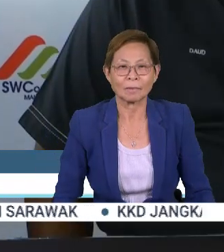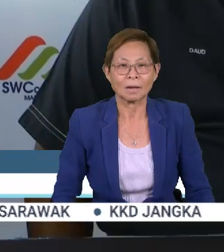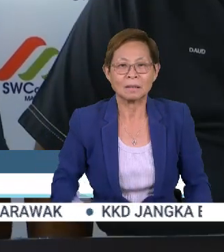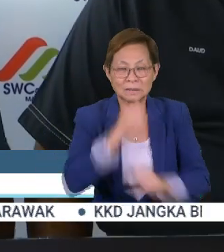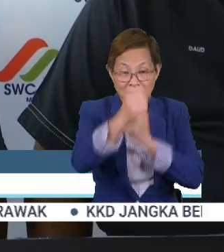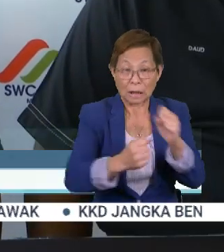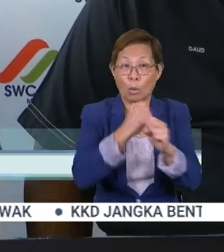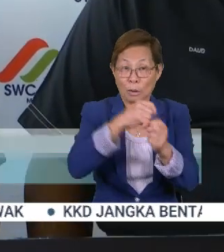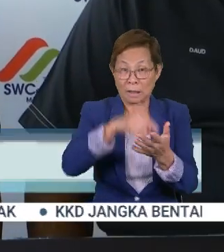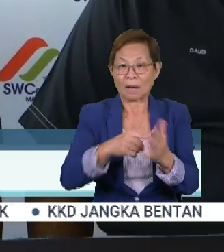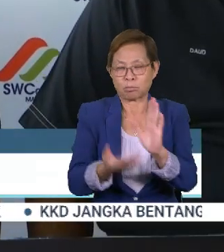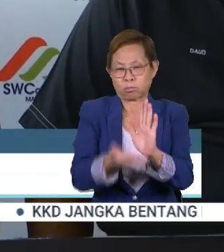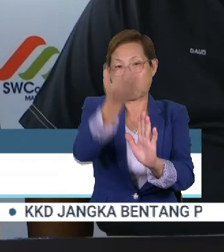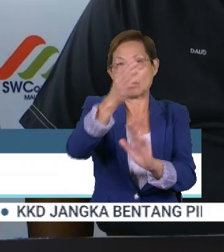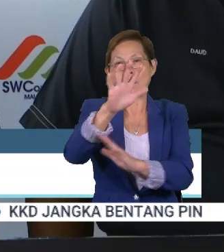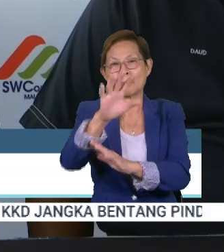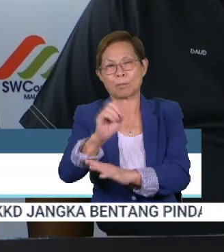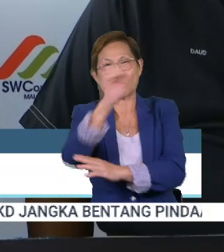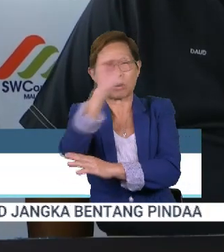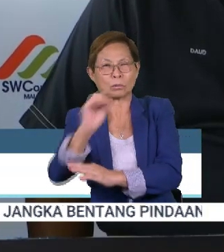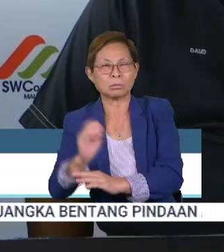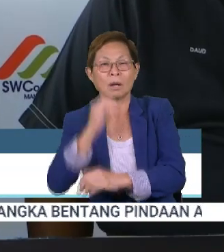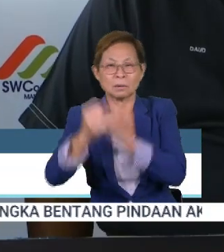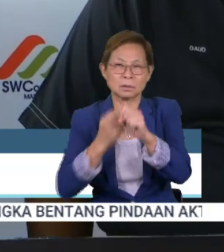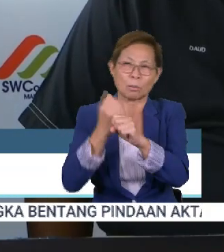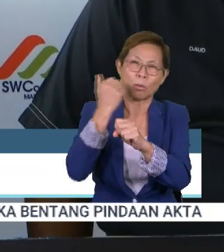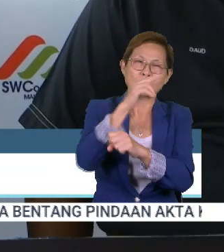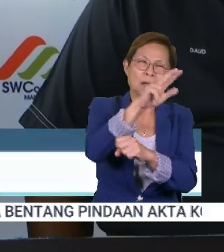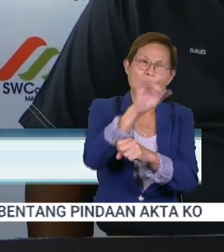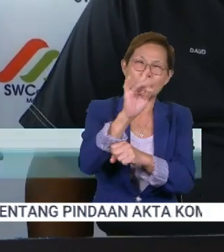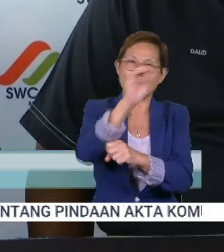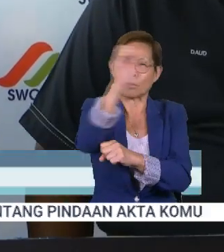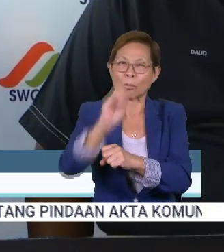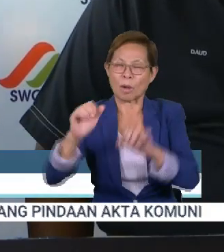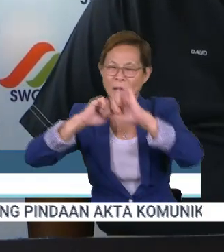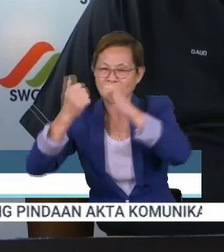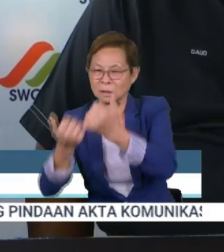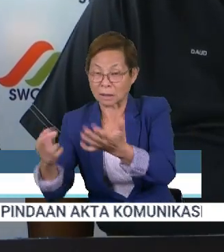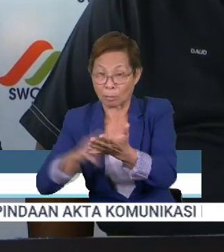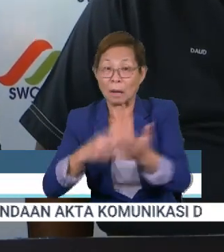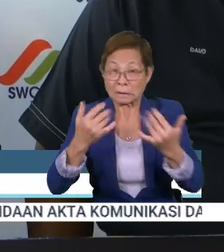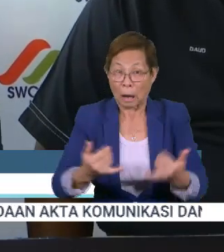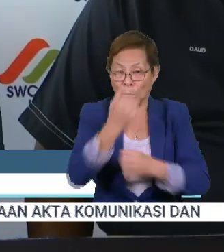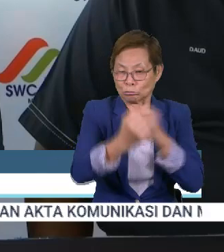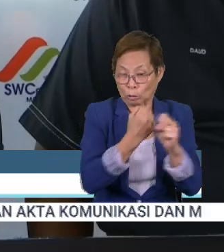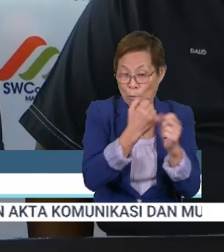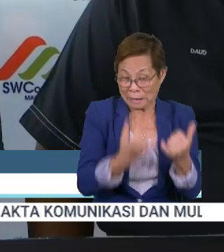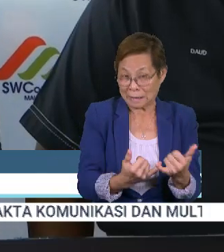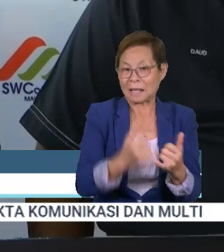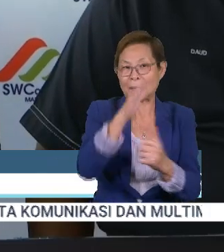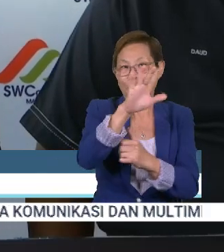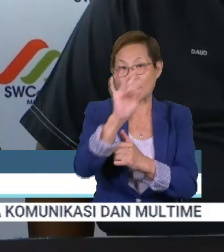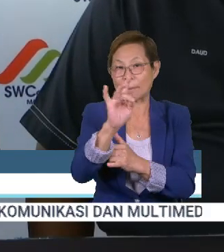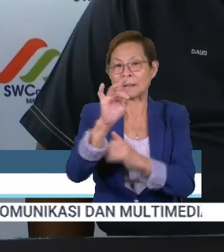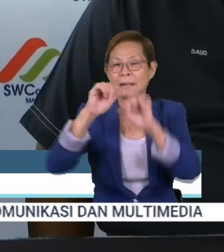Tahun ini ada peningkatan lebih daripada 50%. Tahun lepas 38 sahaja agensi yang berdaftar, tahun ini 58 agensi